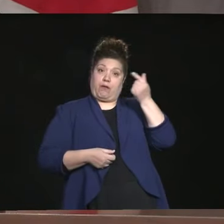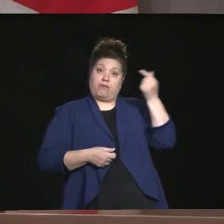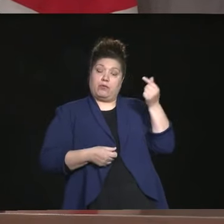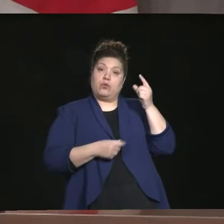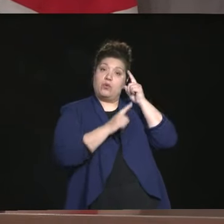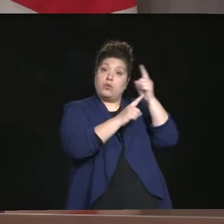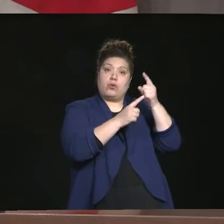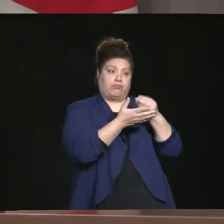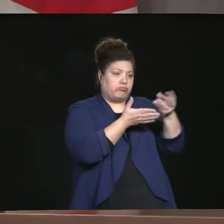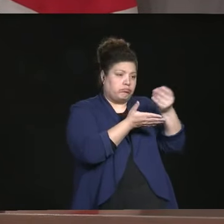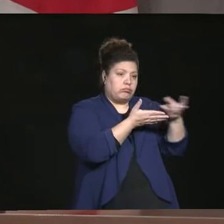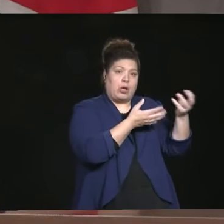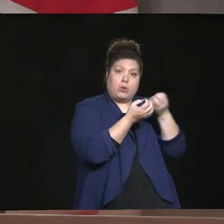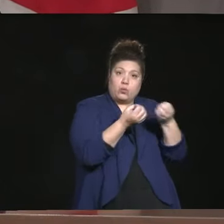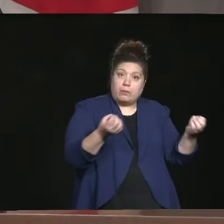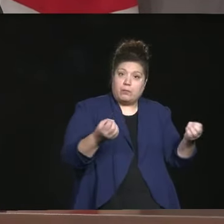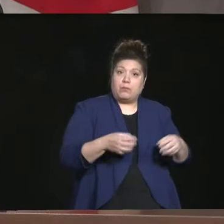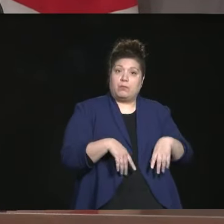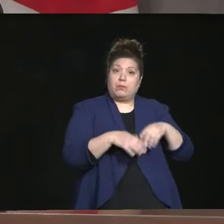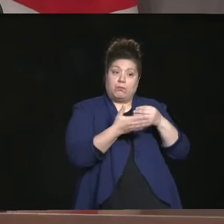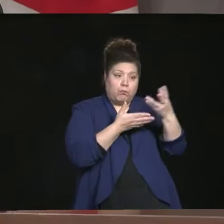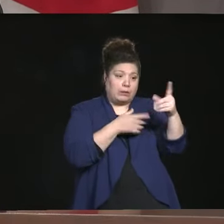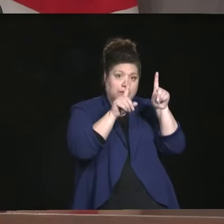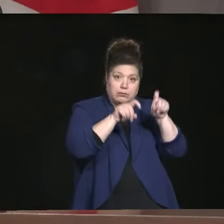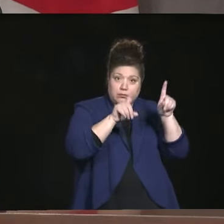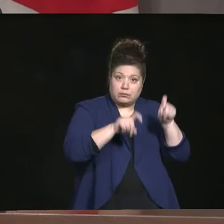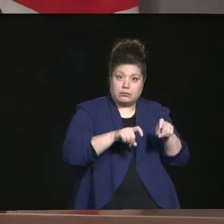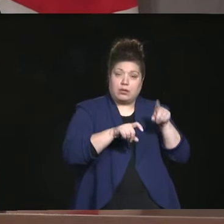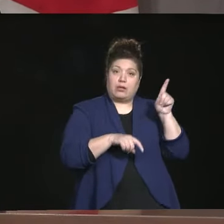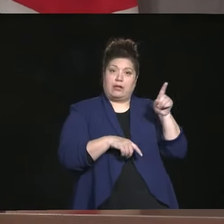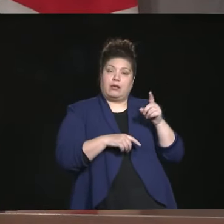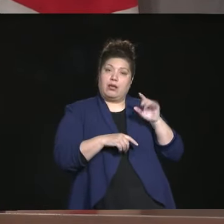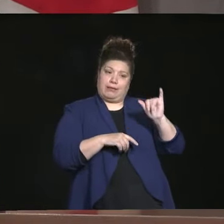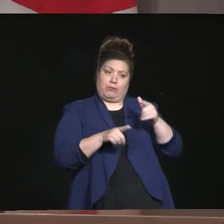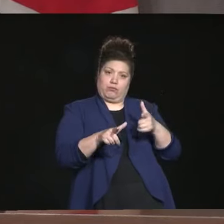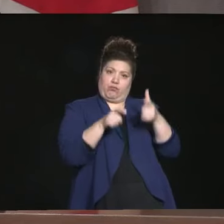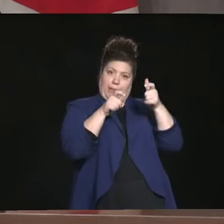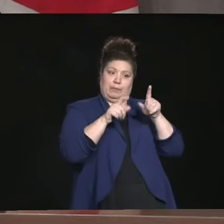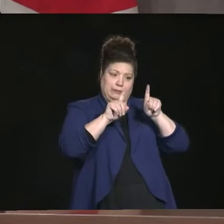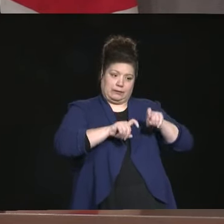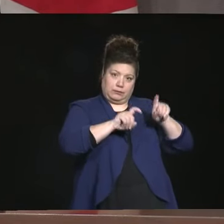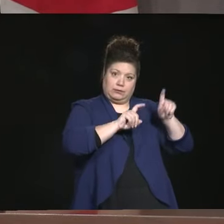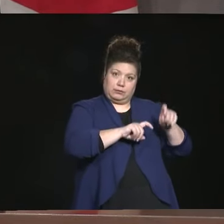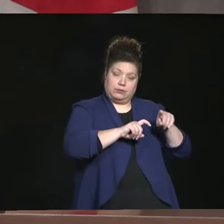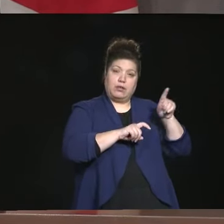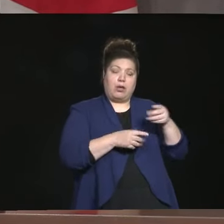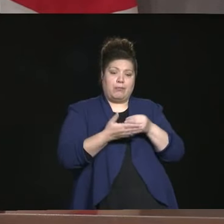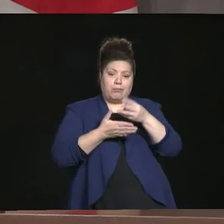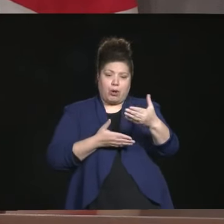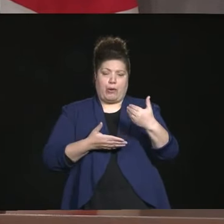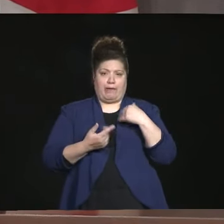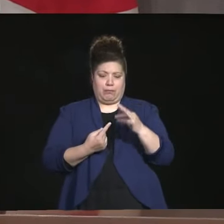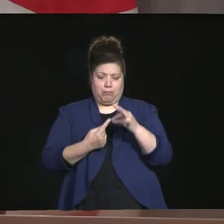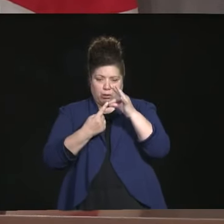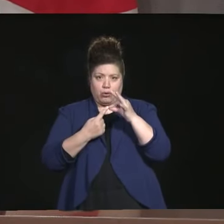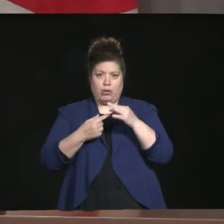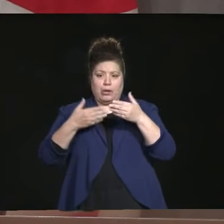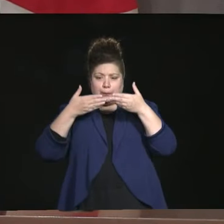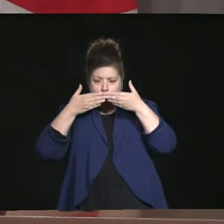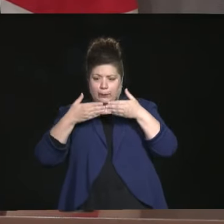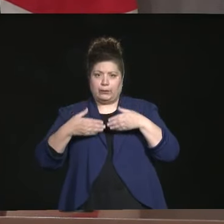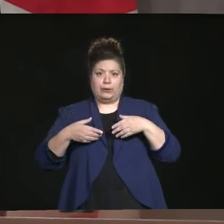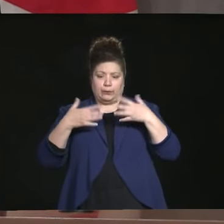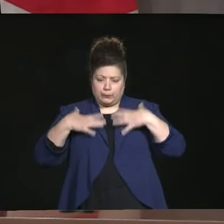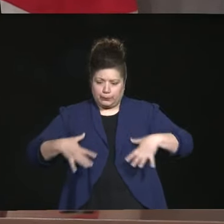rapide, dans l'achat d'équipements de protection individuelle et de désinfectants, dans l'achat de médicaments et de